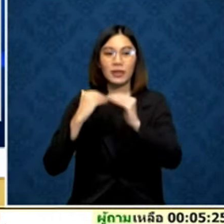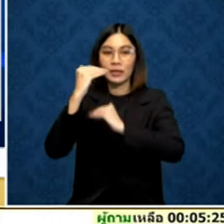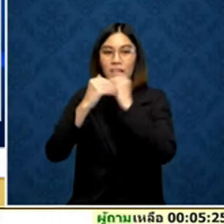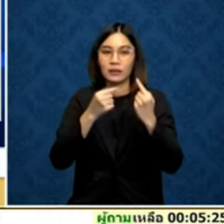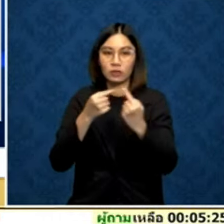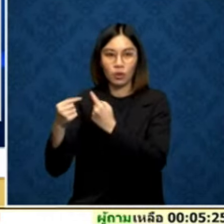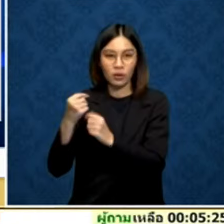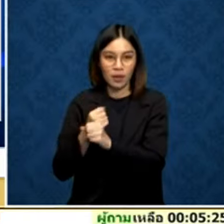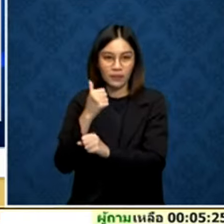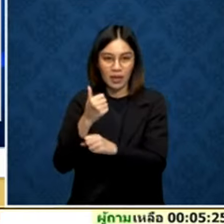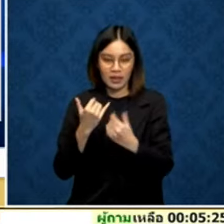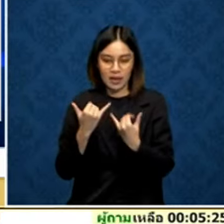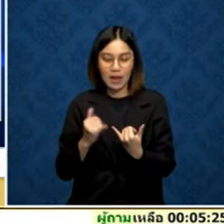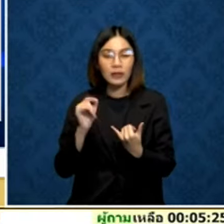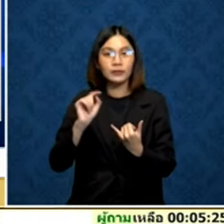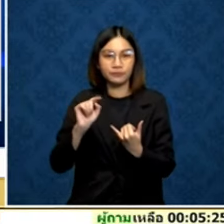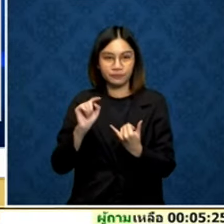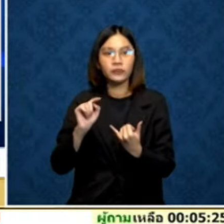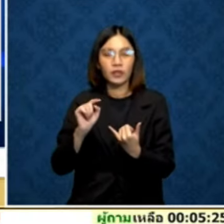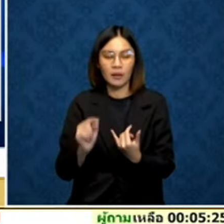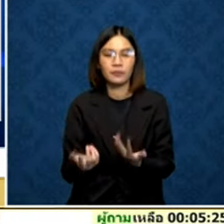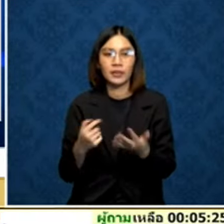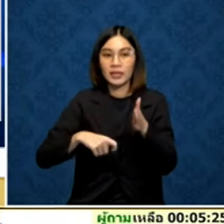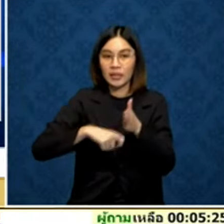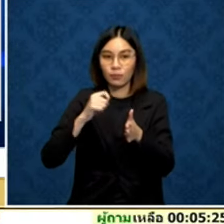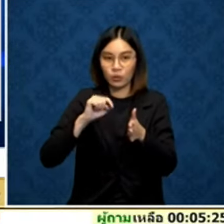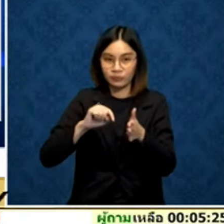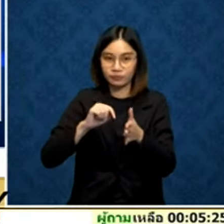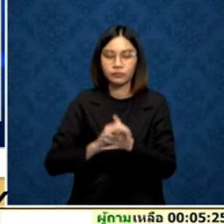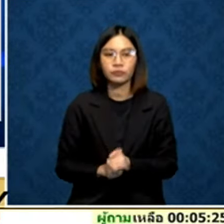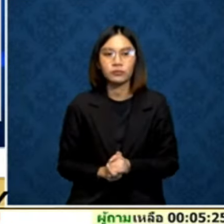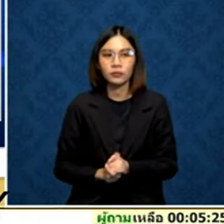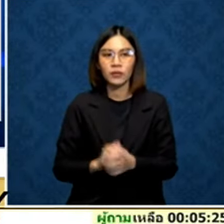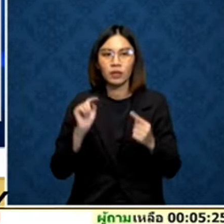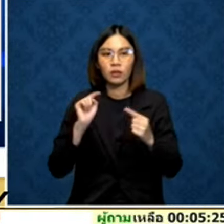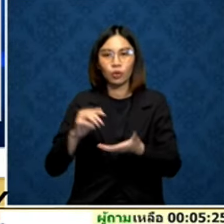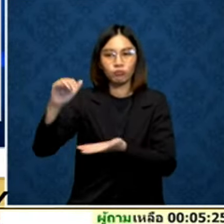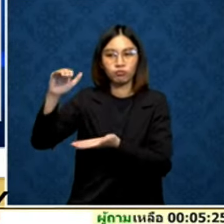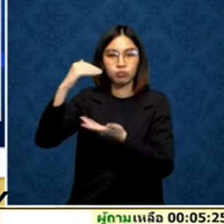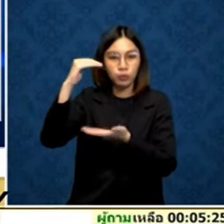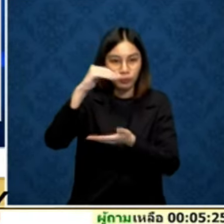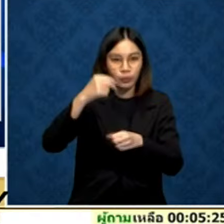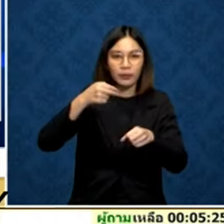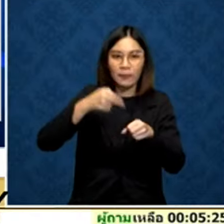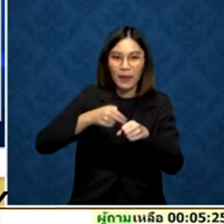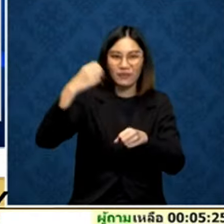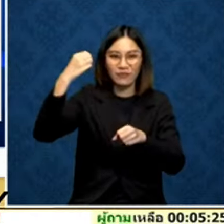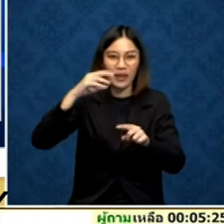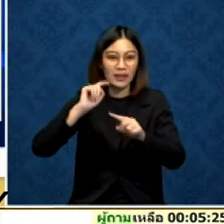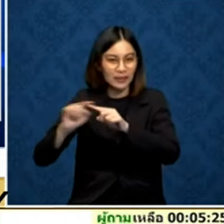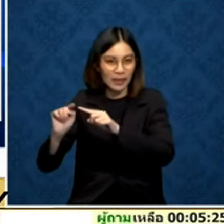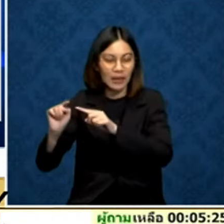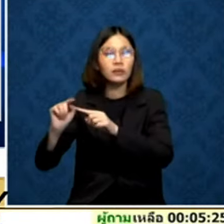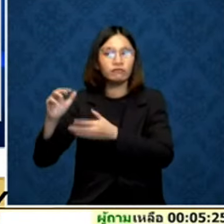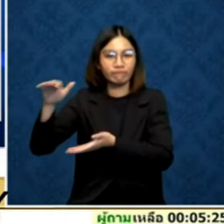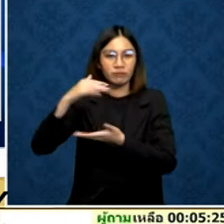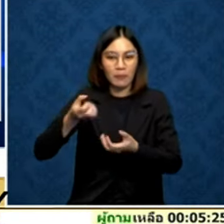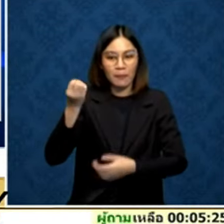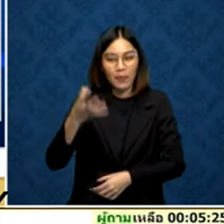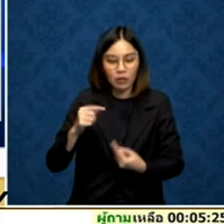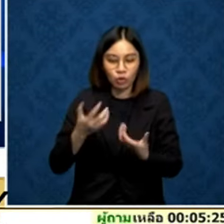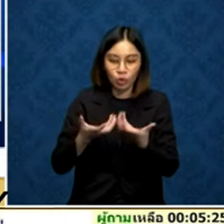ครับตรงนี้ก็คงเป็นส่วนหนึ่งนะครับข้อที่2ก็คือเรื่องของการนำเข้าพลังงานเยอะนะครับซึ่งเป็นแล้วก็เพิ่มผลิตชิ้นส่วน